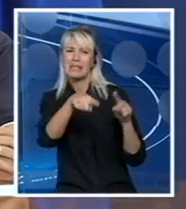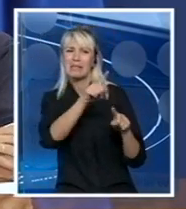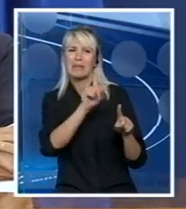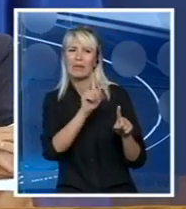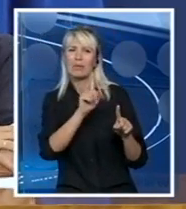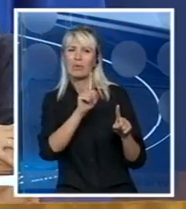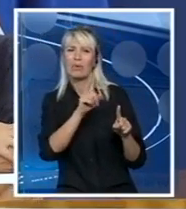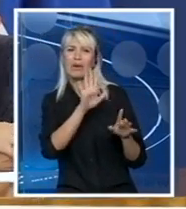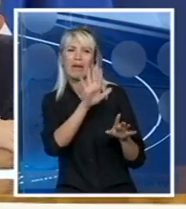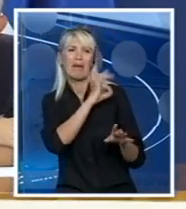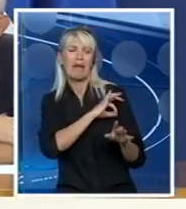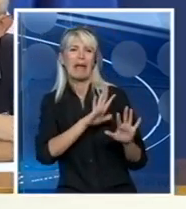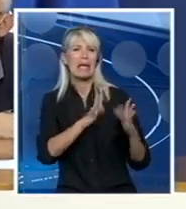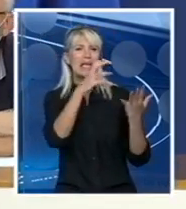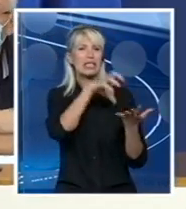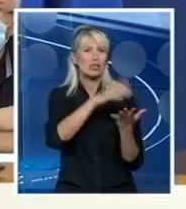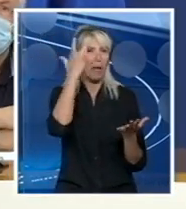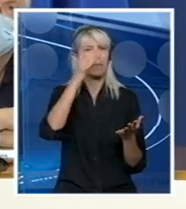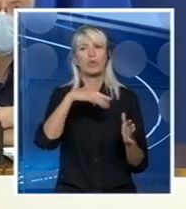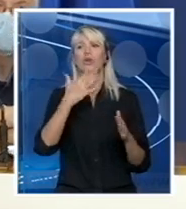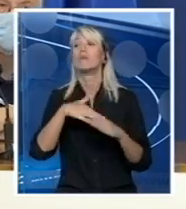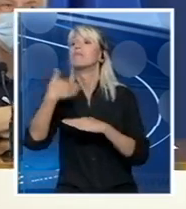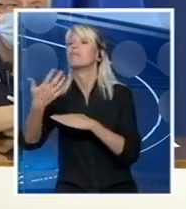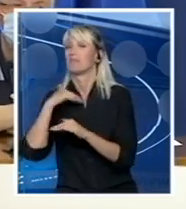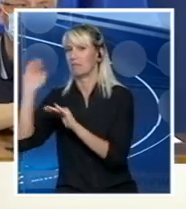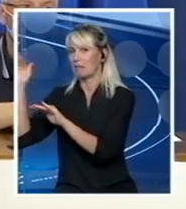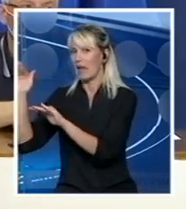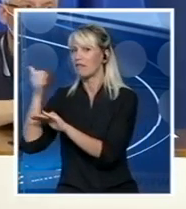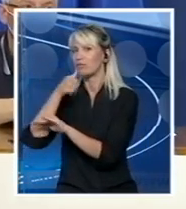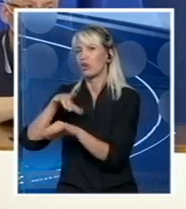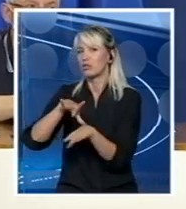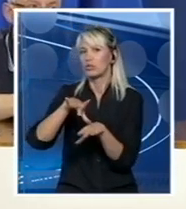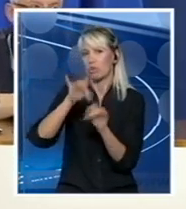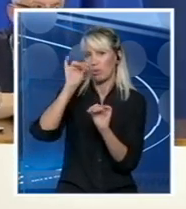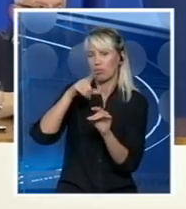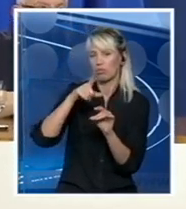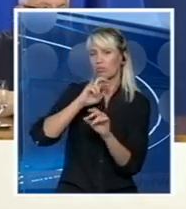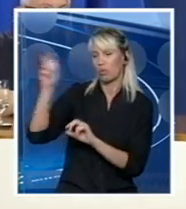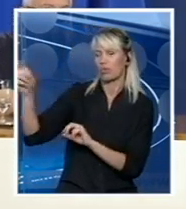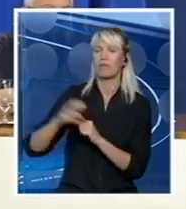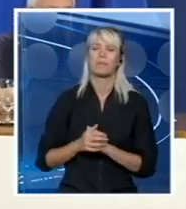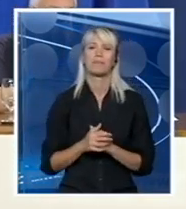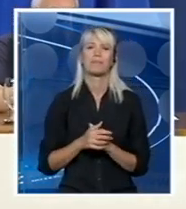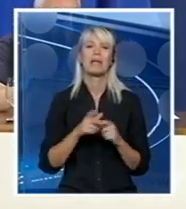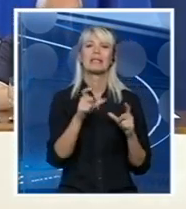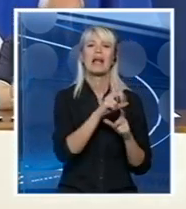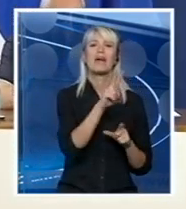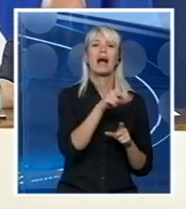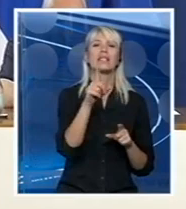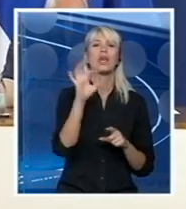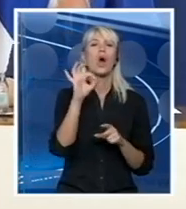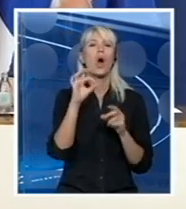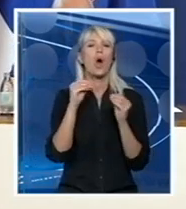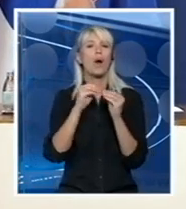ako možemo da javimo naknadno. Hvala. Da. Izvolite, Aleksandra. Aleksandra Vasić, portal Objektiv. Imam nekoliko